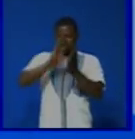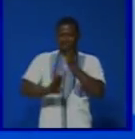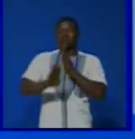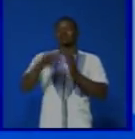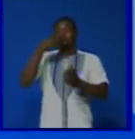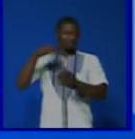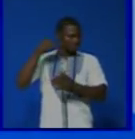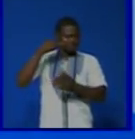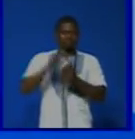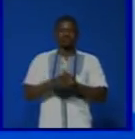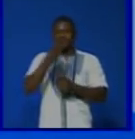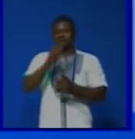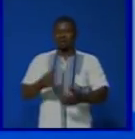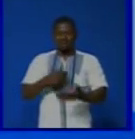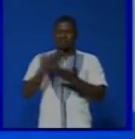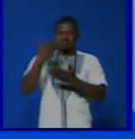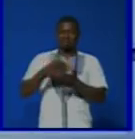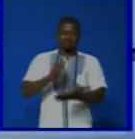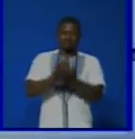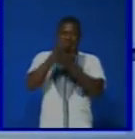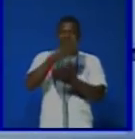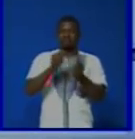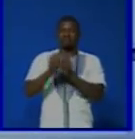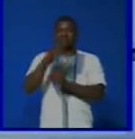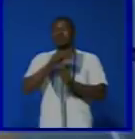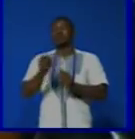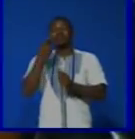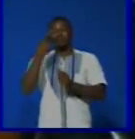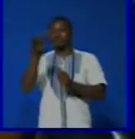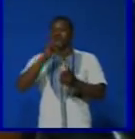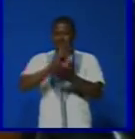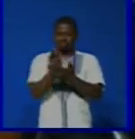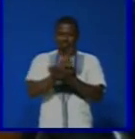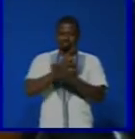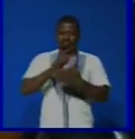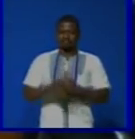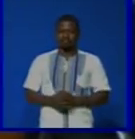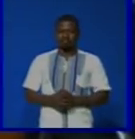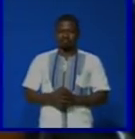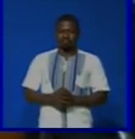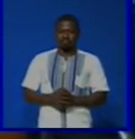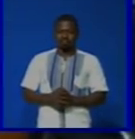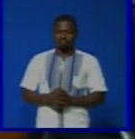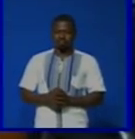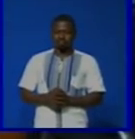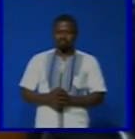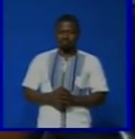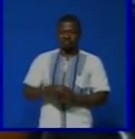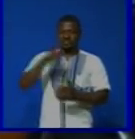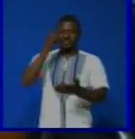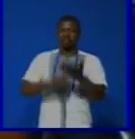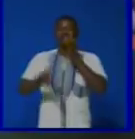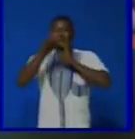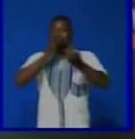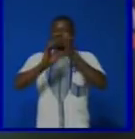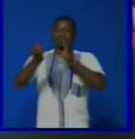un certain nombre de leviers. Reportage Paul-David Bambara, Oumou Cissé. Les prix des communications